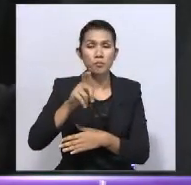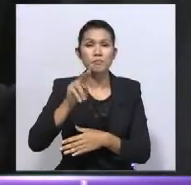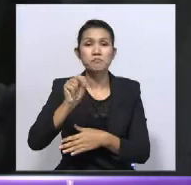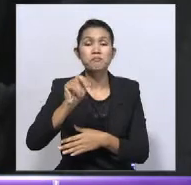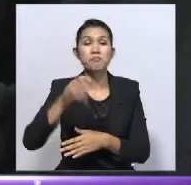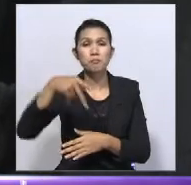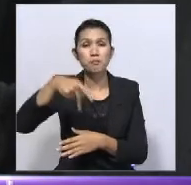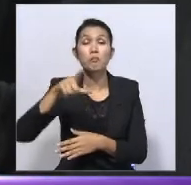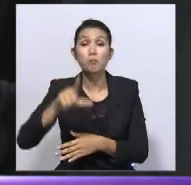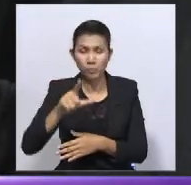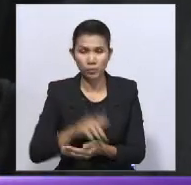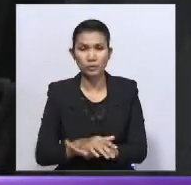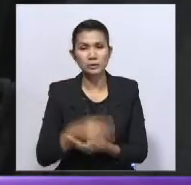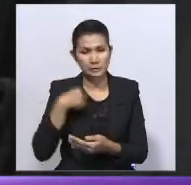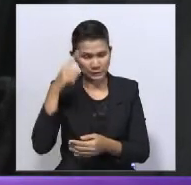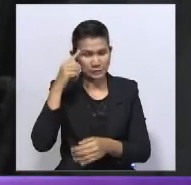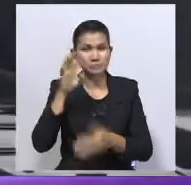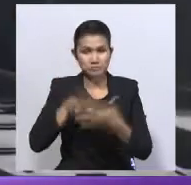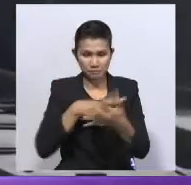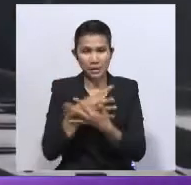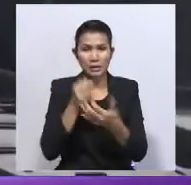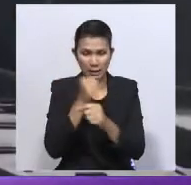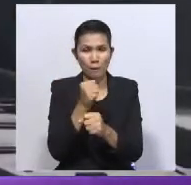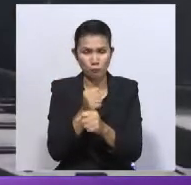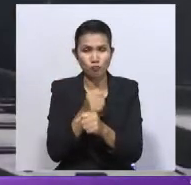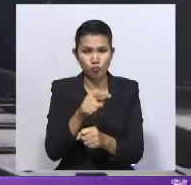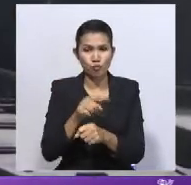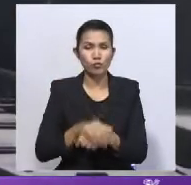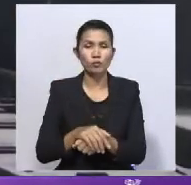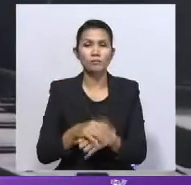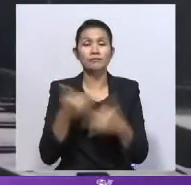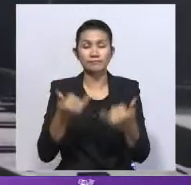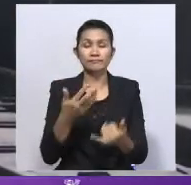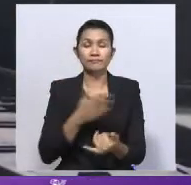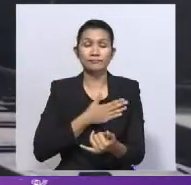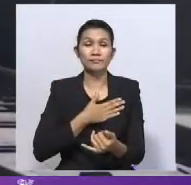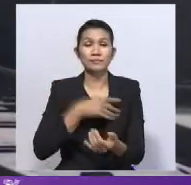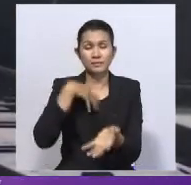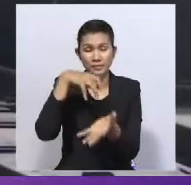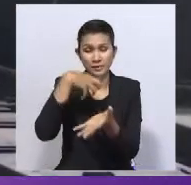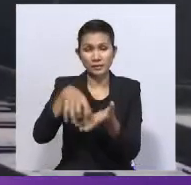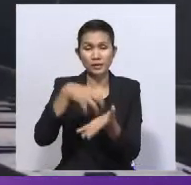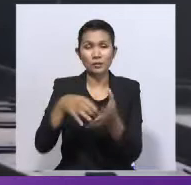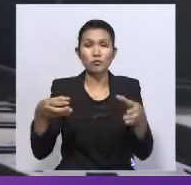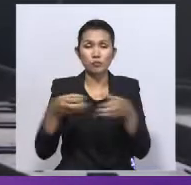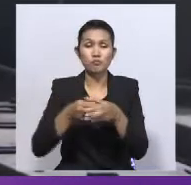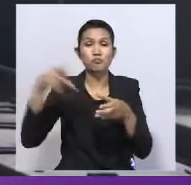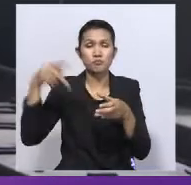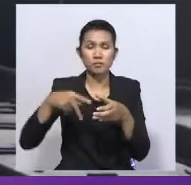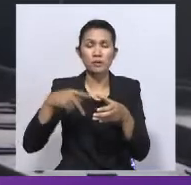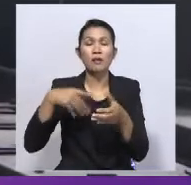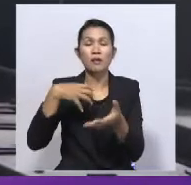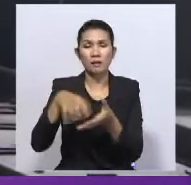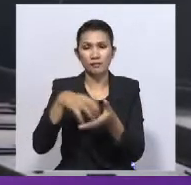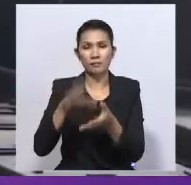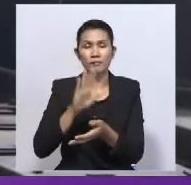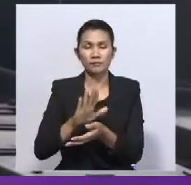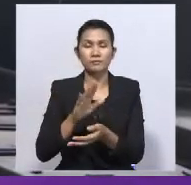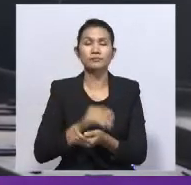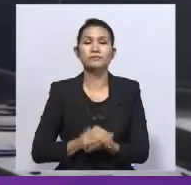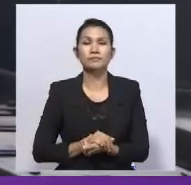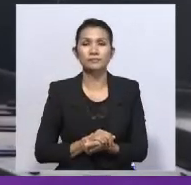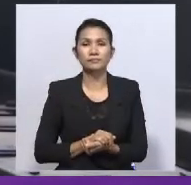ซึ่งอยู่ในแผนงานที่จะดำเนินการอยู่แล้วเมธัศน์แจ่มศรีเสกสมแจ้งจิตทีมข่าวเฉพาะกิจรายงาน